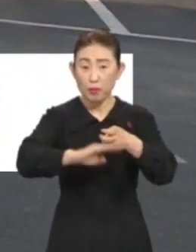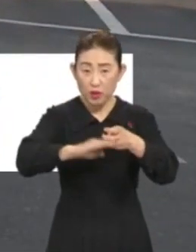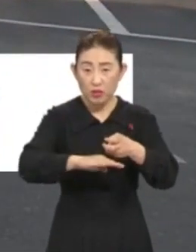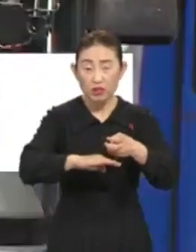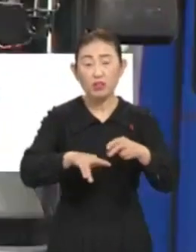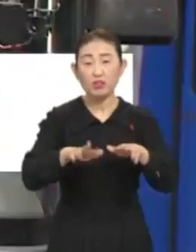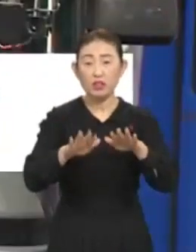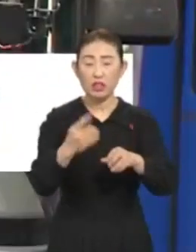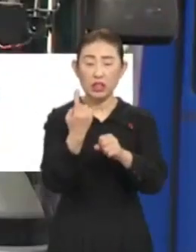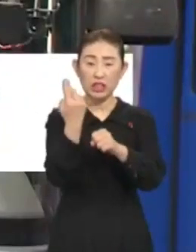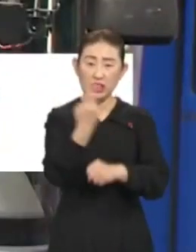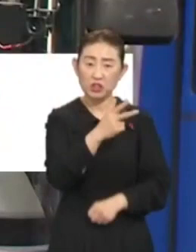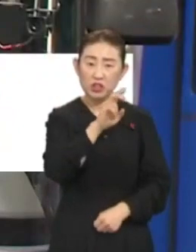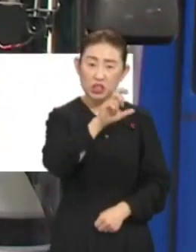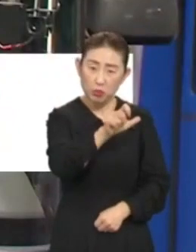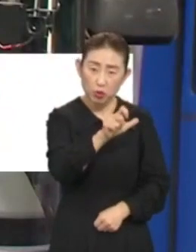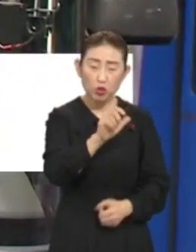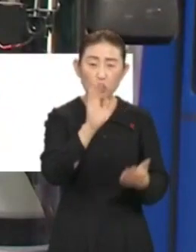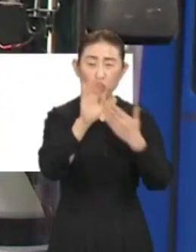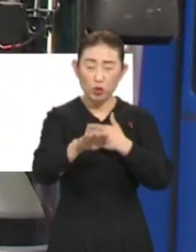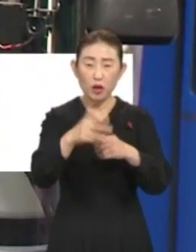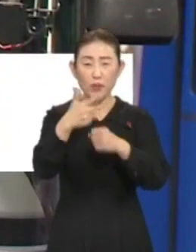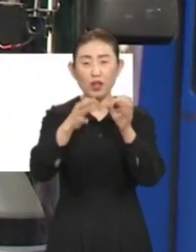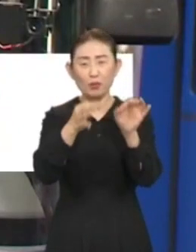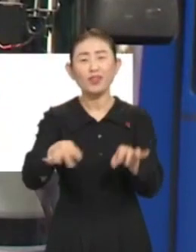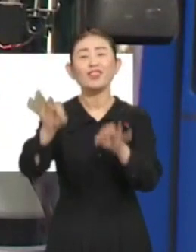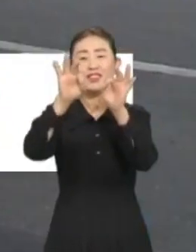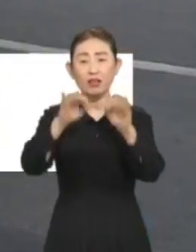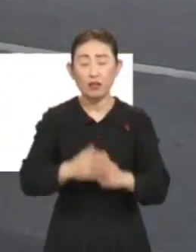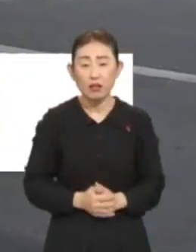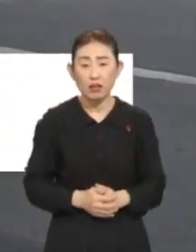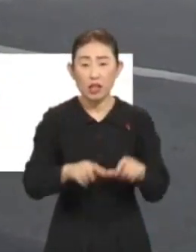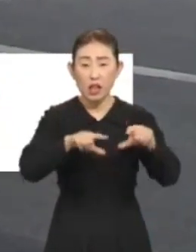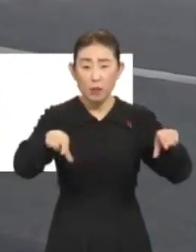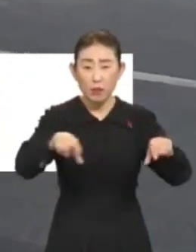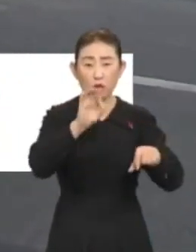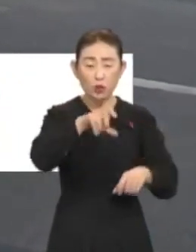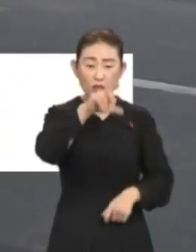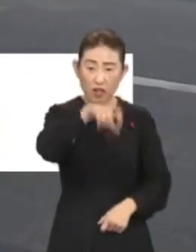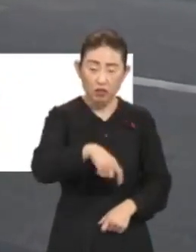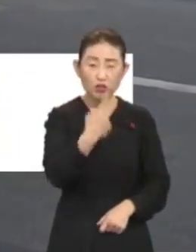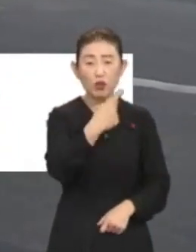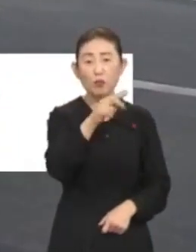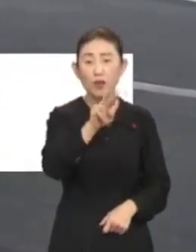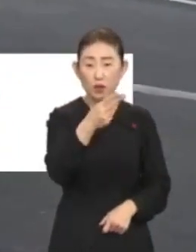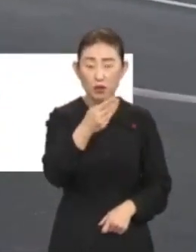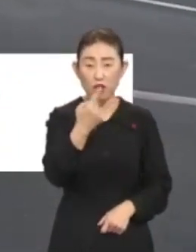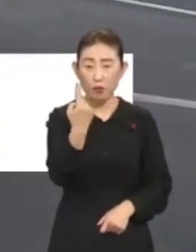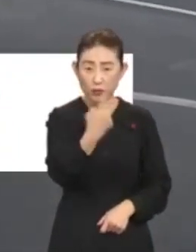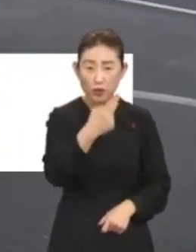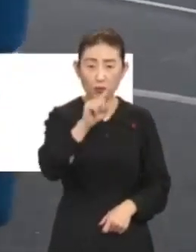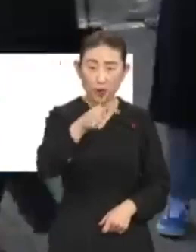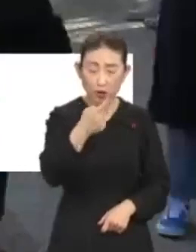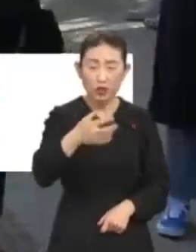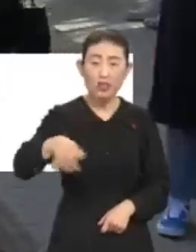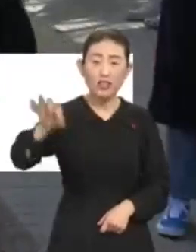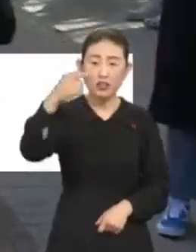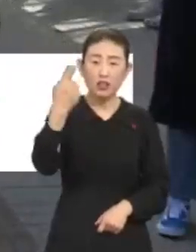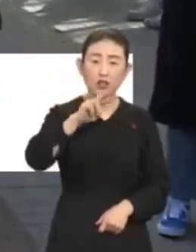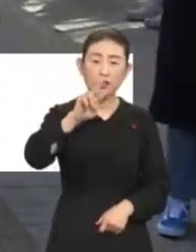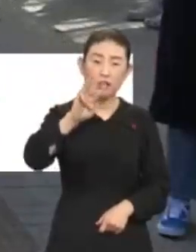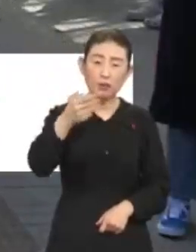요금 인상은 지난 2015년 이후 8년만으로 일반 요금은 카드 기준 1원에서 150원으로